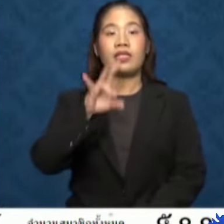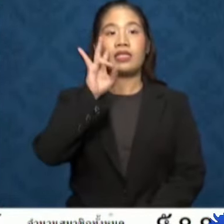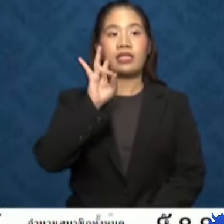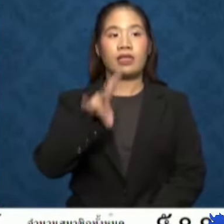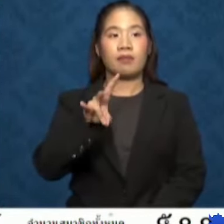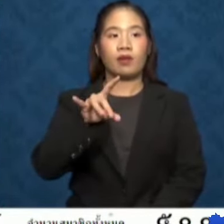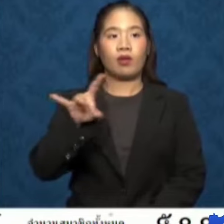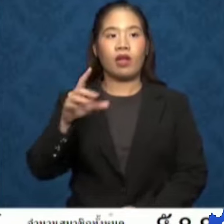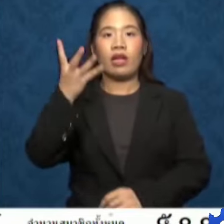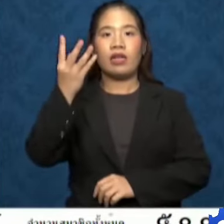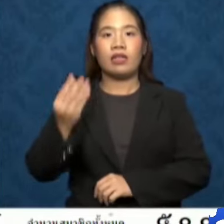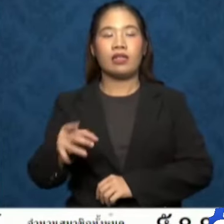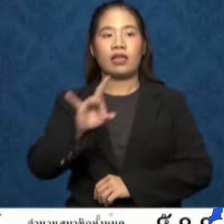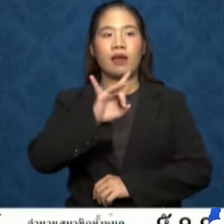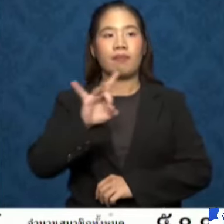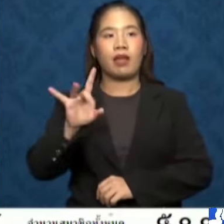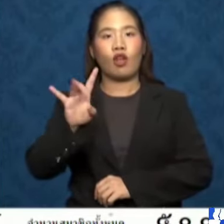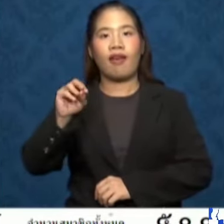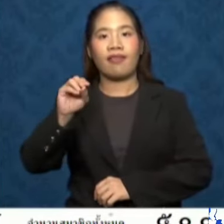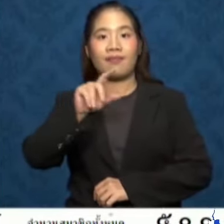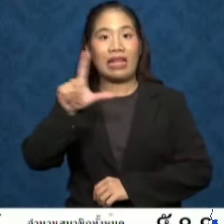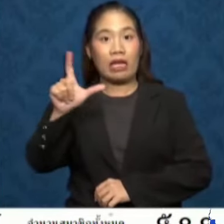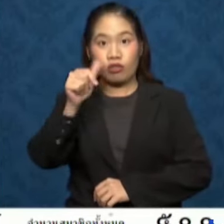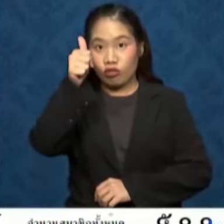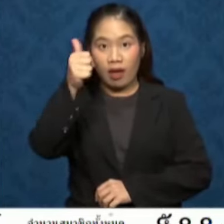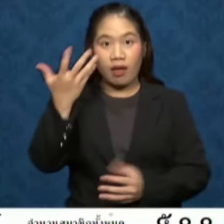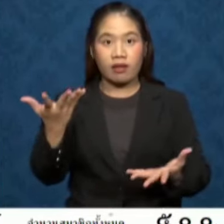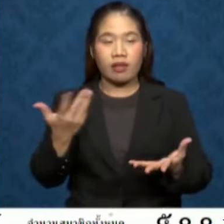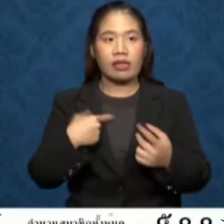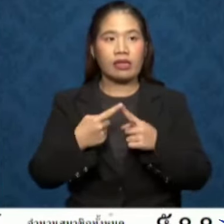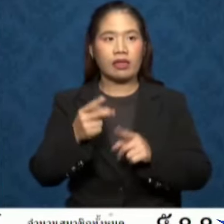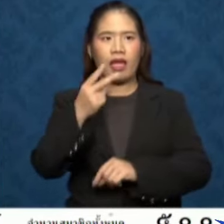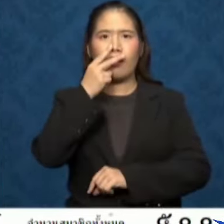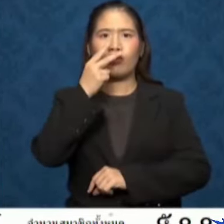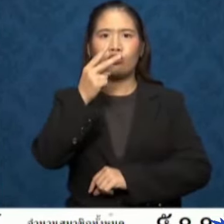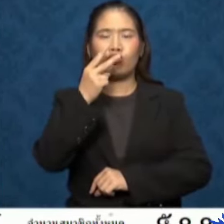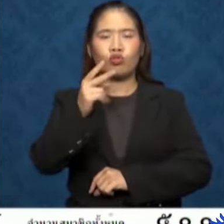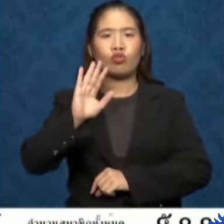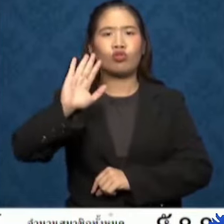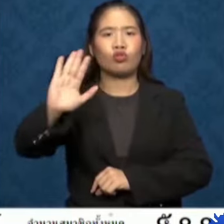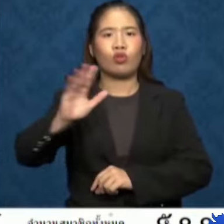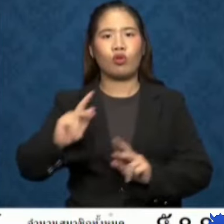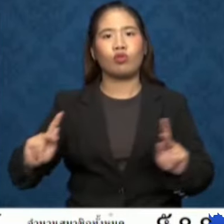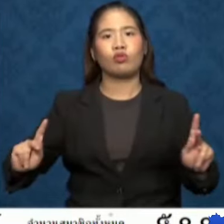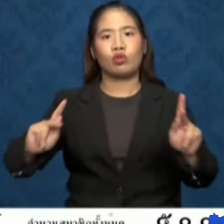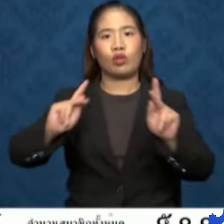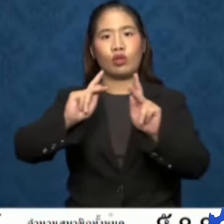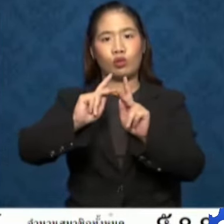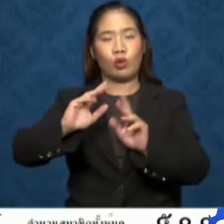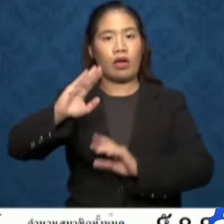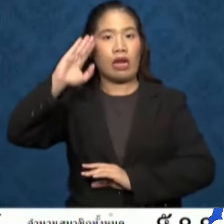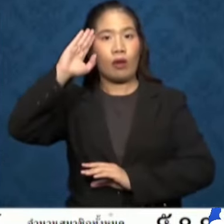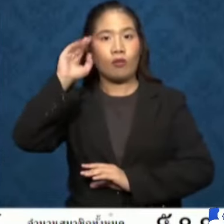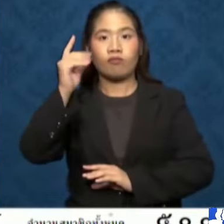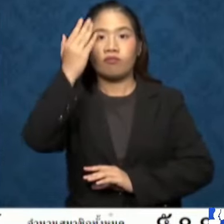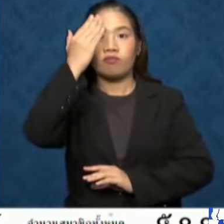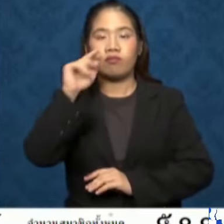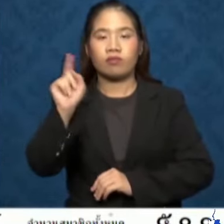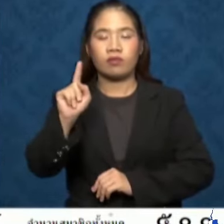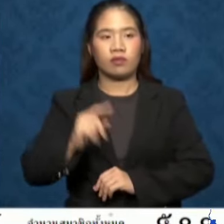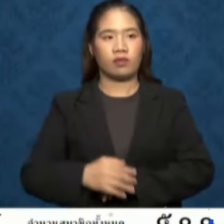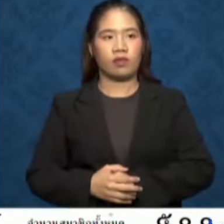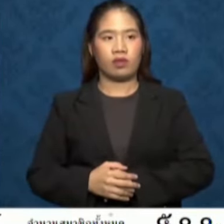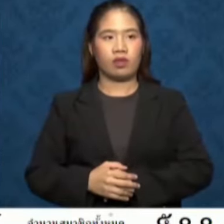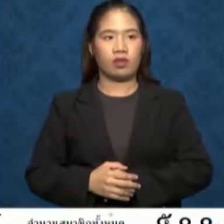เหลือแค่ 850ล้านก็ได้แต่ดูน้ำอิ๊วของรัฐมนตรีว่าการกระทรวงกลาโหมดิครับท่านประธาน